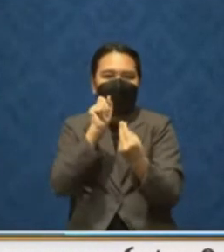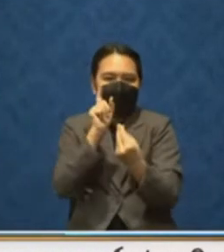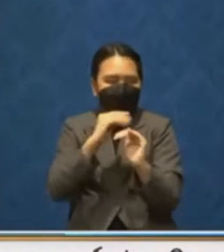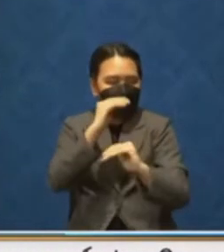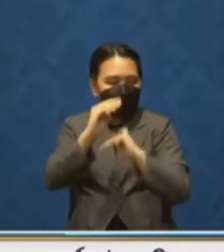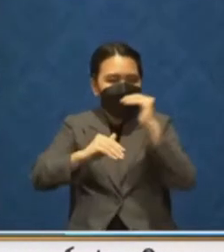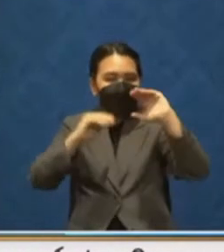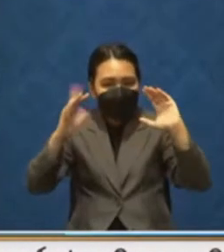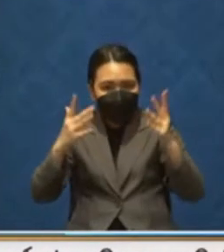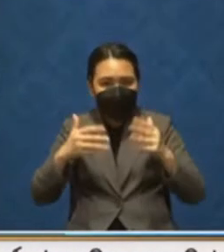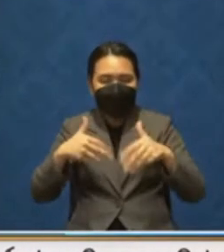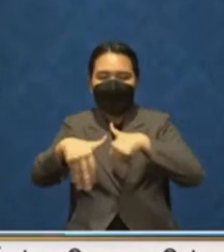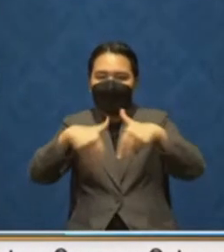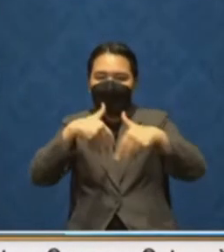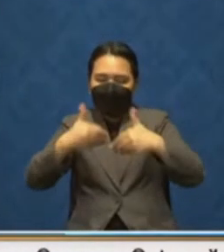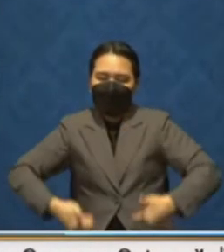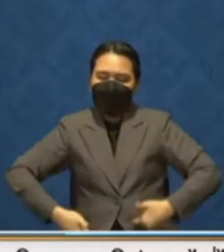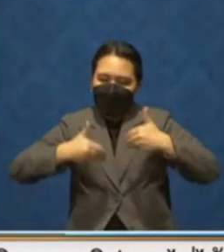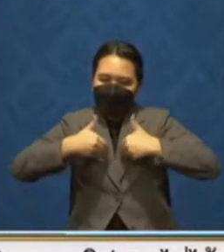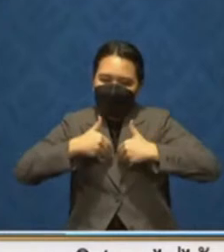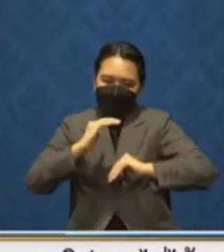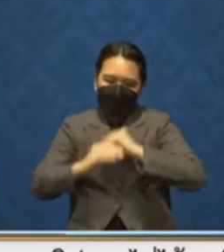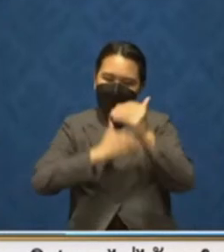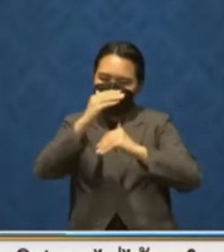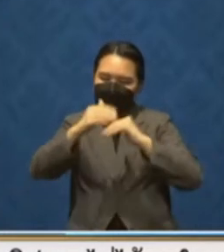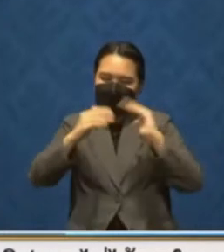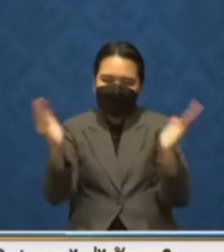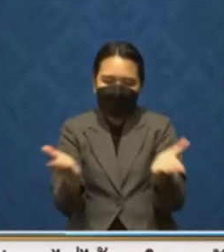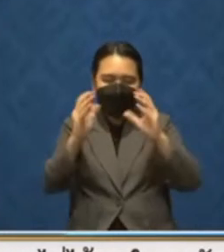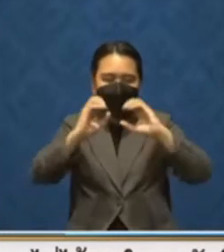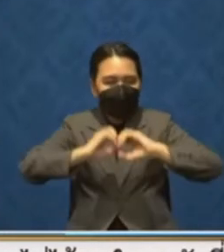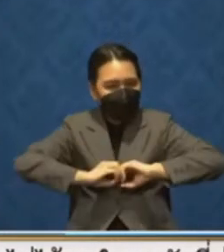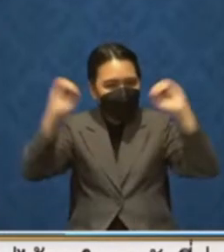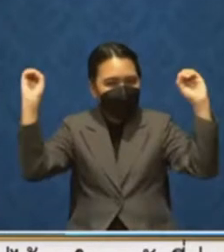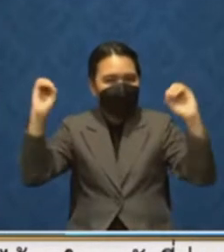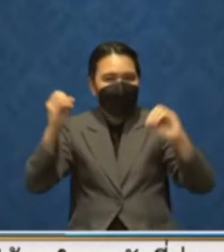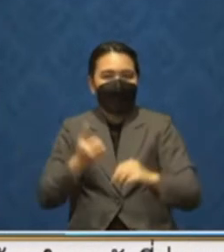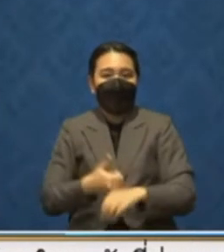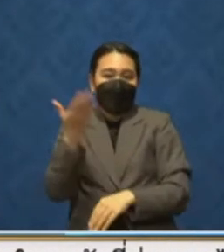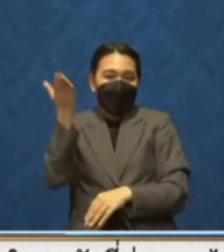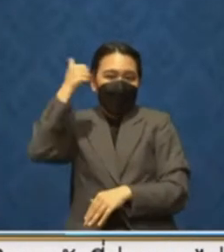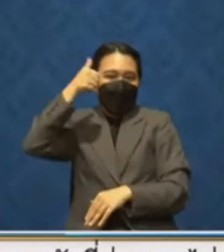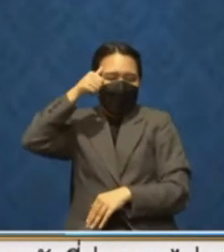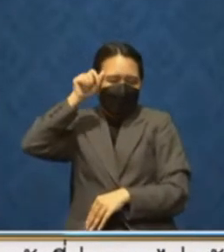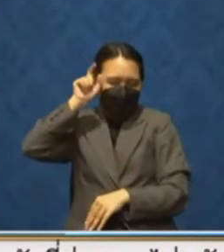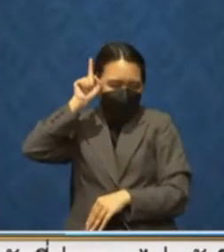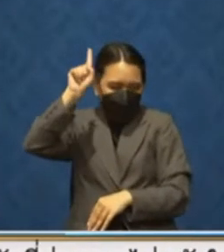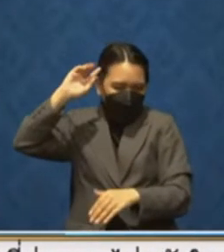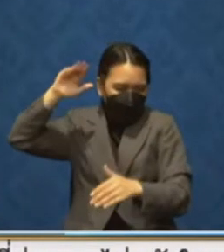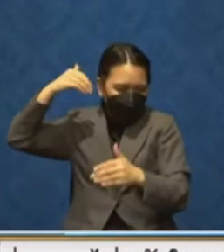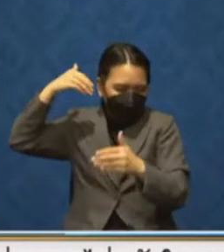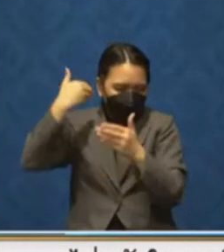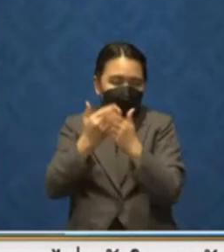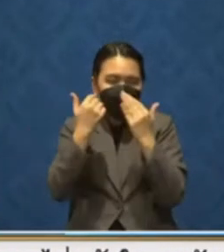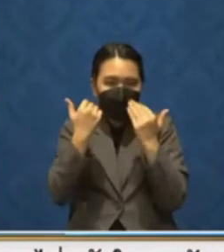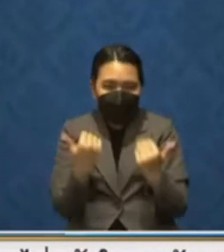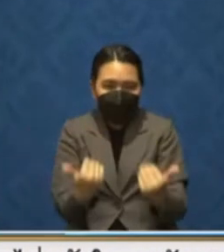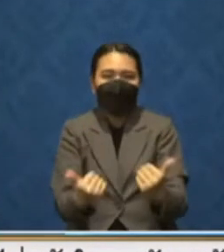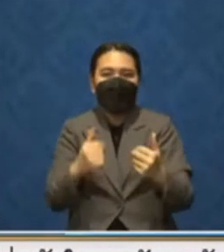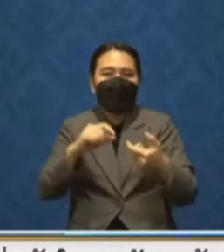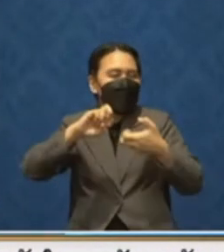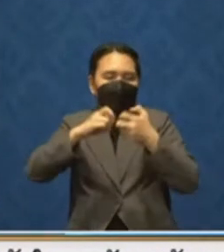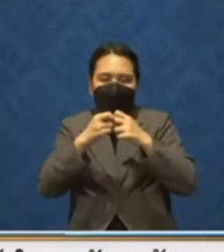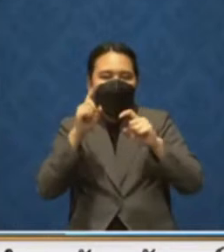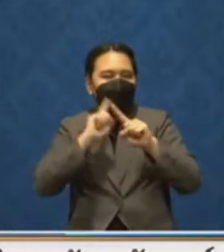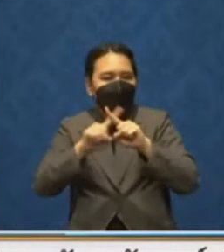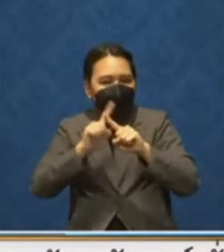ความอยู่ดีกินดีให้กับจะรู้ได้เลยนะครับอันนี้ต่างกับวันแรกจนถึงวันสุดท้ายผมก็เจอมาหาเรานี้แล้วก็บวกมาเรื่อยๆปัญหาผม